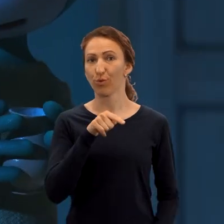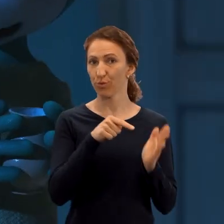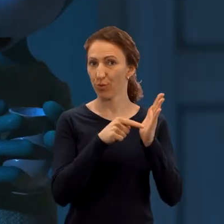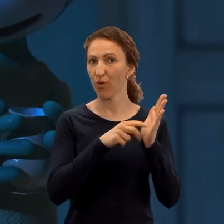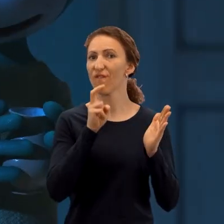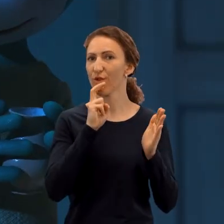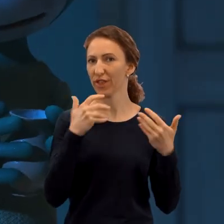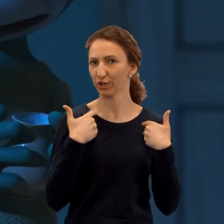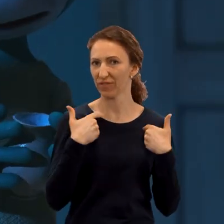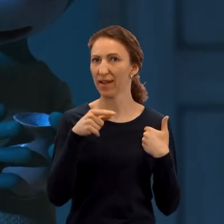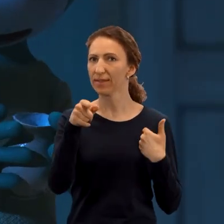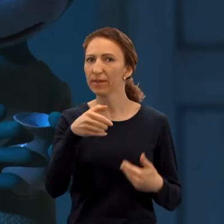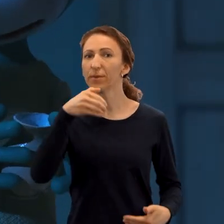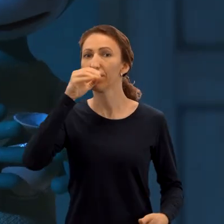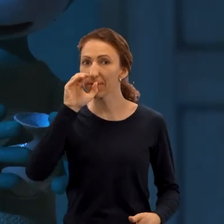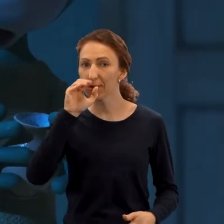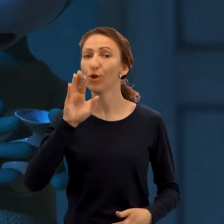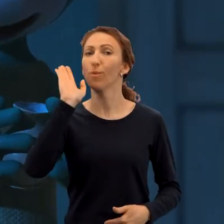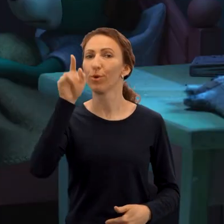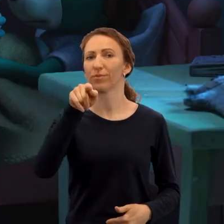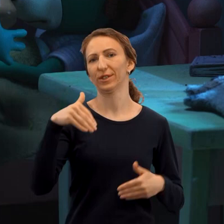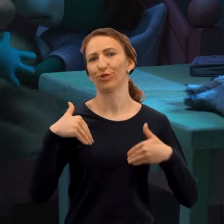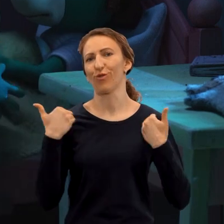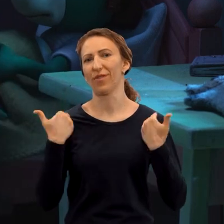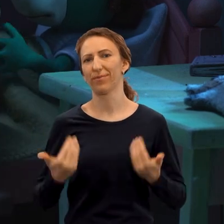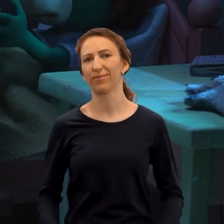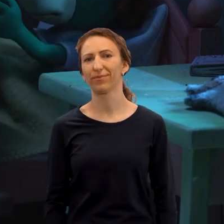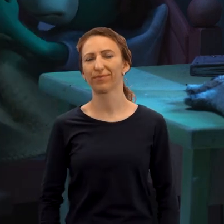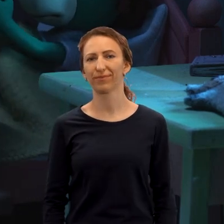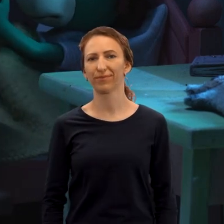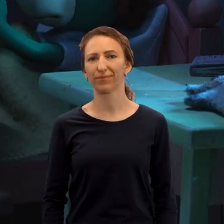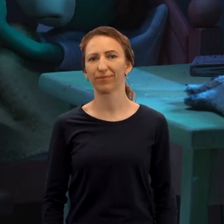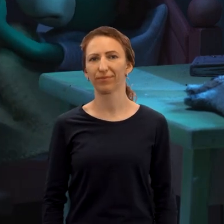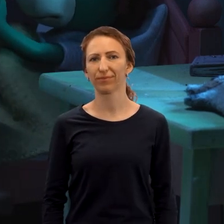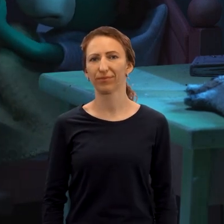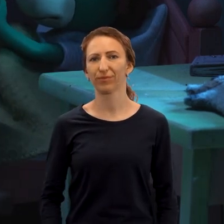To żywa woda, dzięki której będziesz zdrowa.